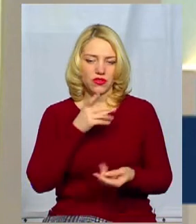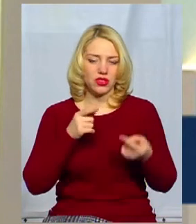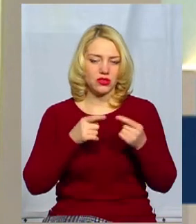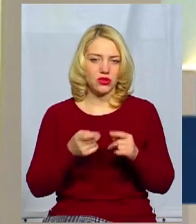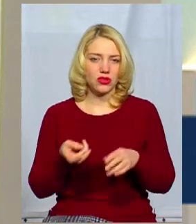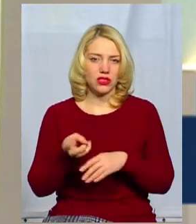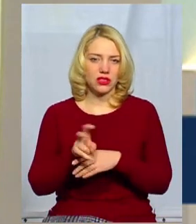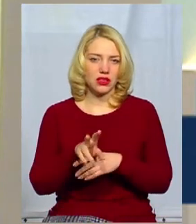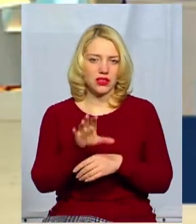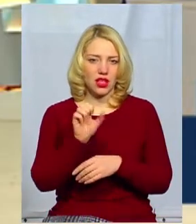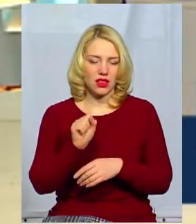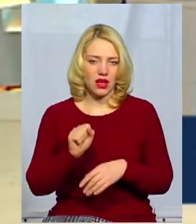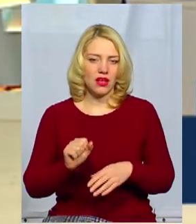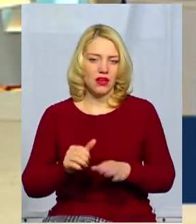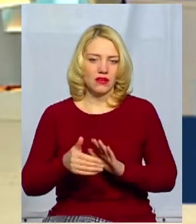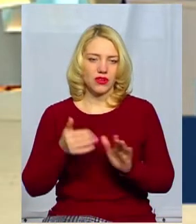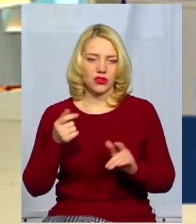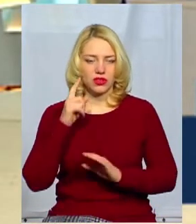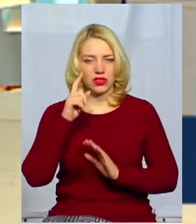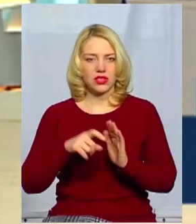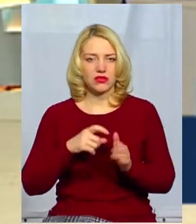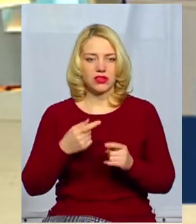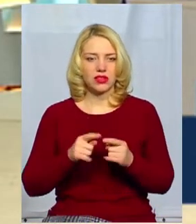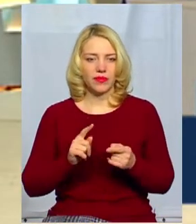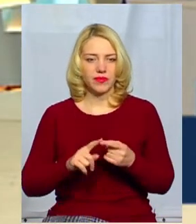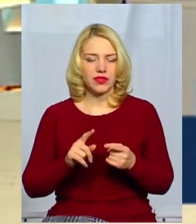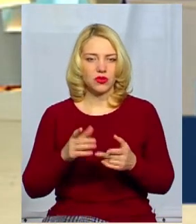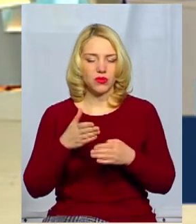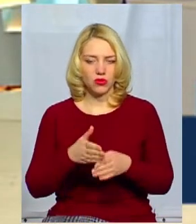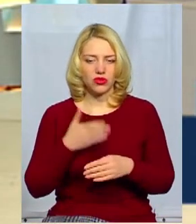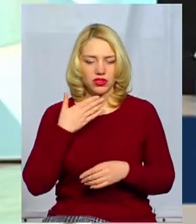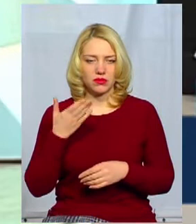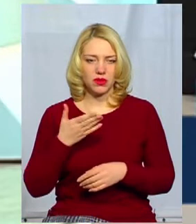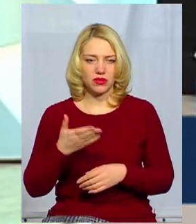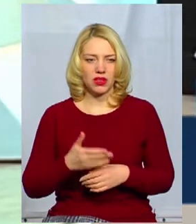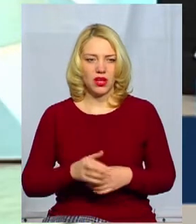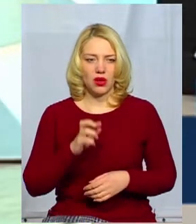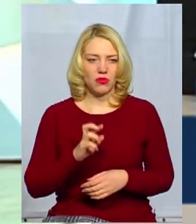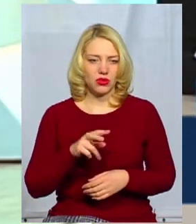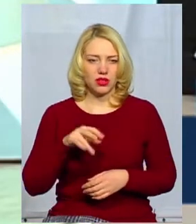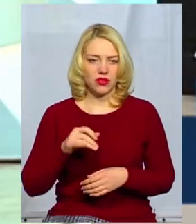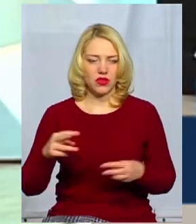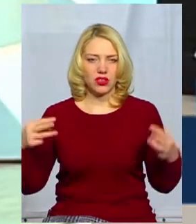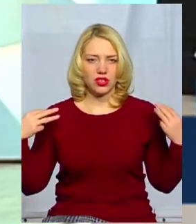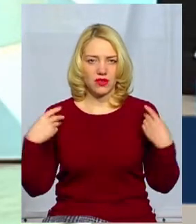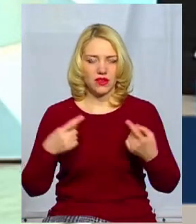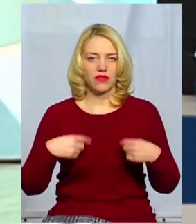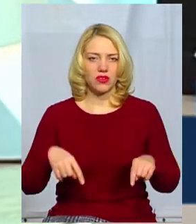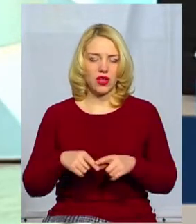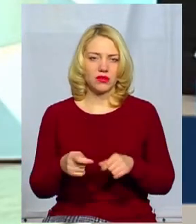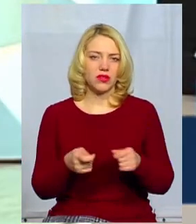виклик? З'ясувати це нам допоможуть спікери. Богдан Молотюк, начальник